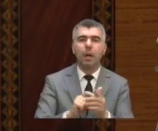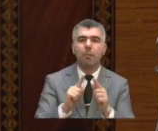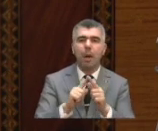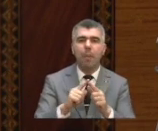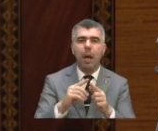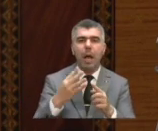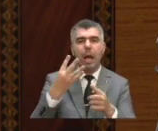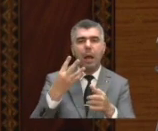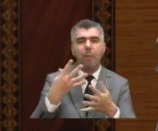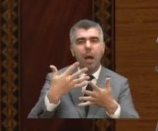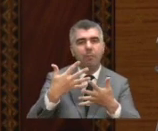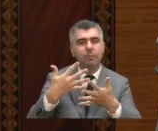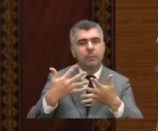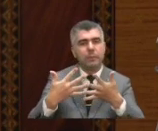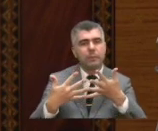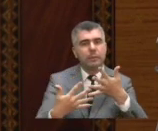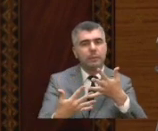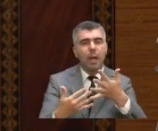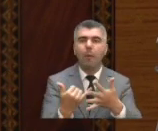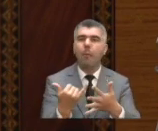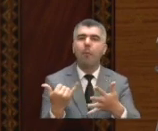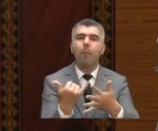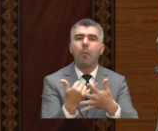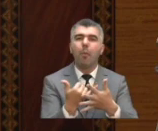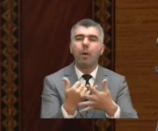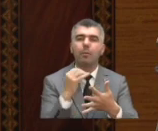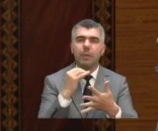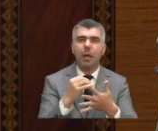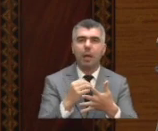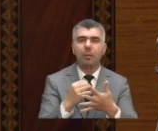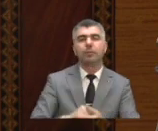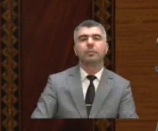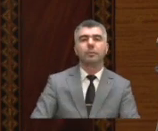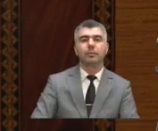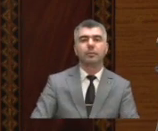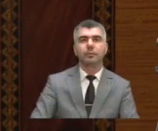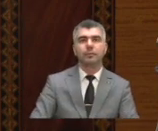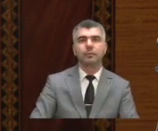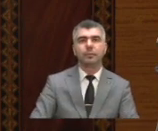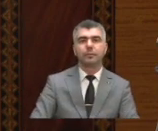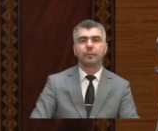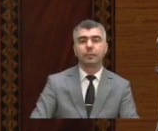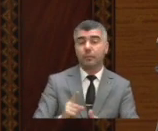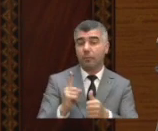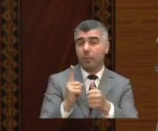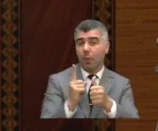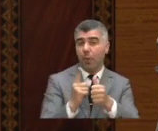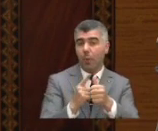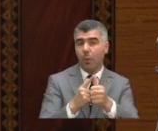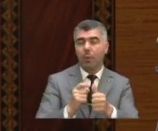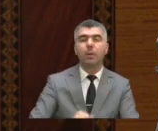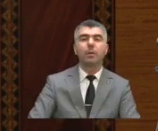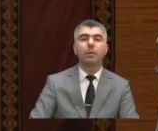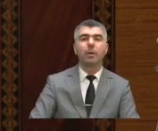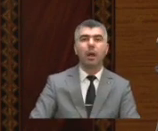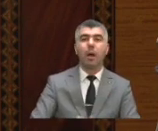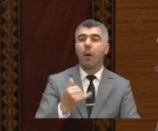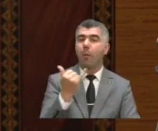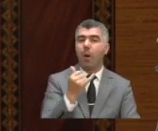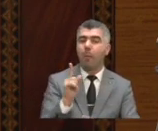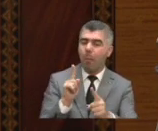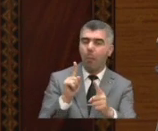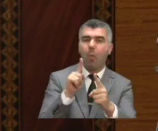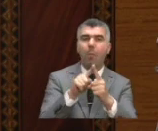محاور اساسيه ومتكامله على النحو التالي اولا مباشره التنفيذ